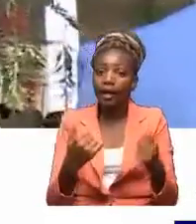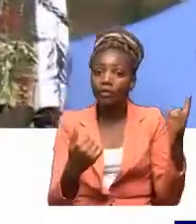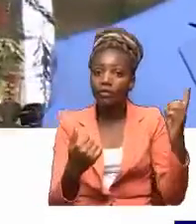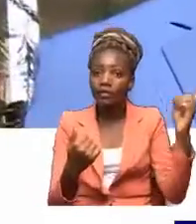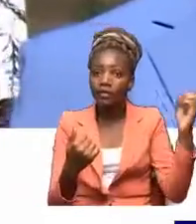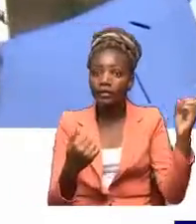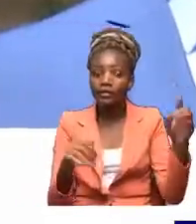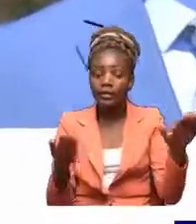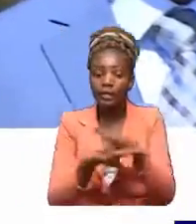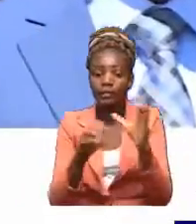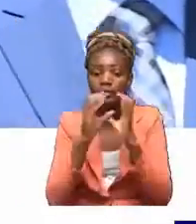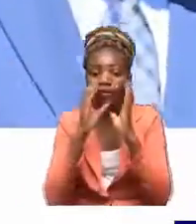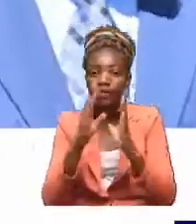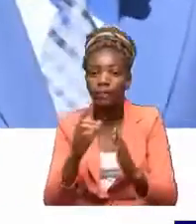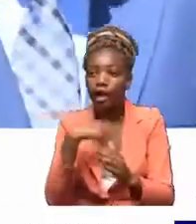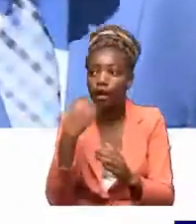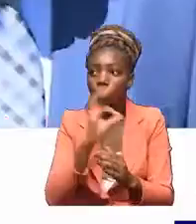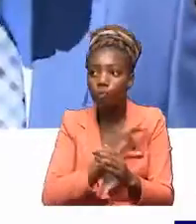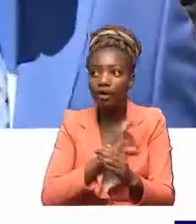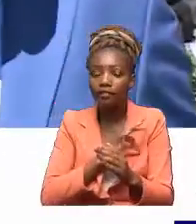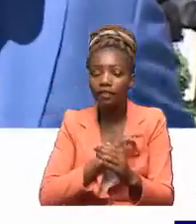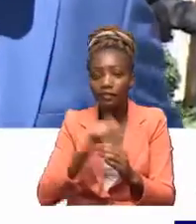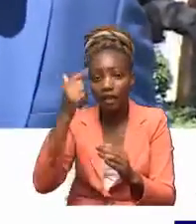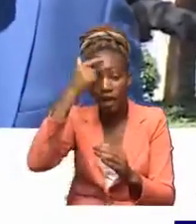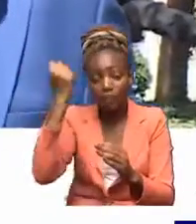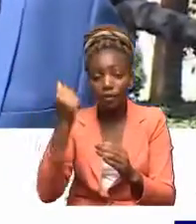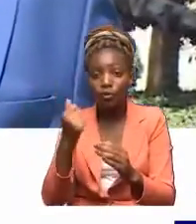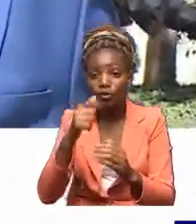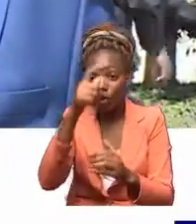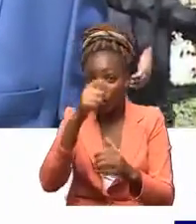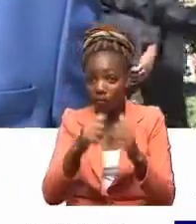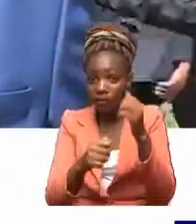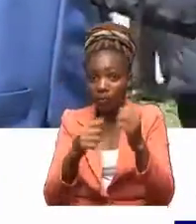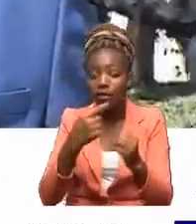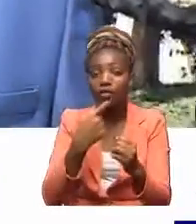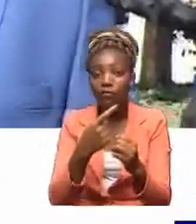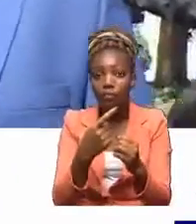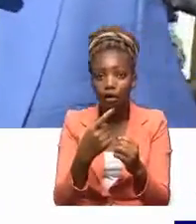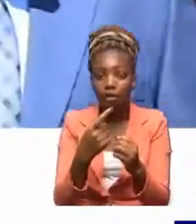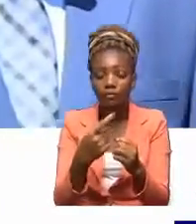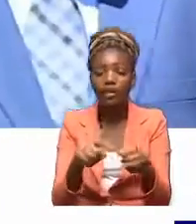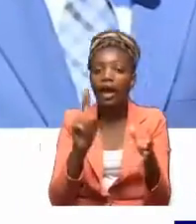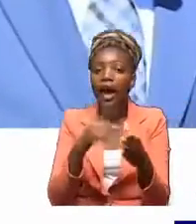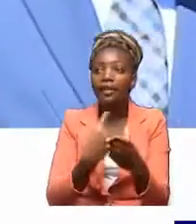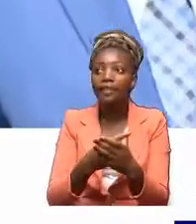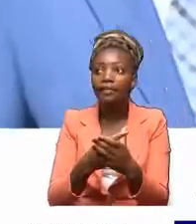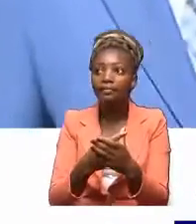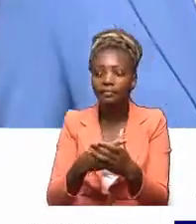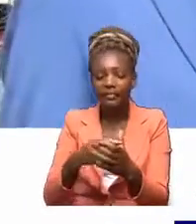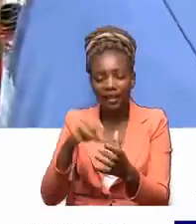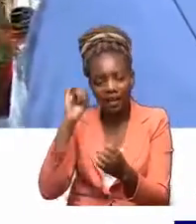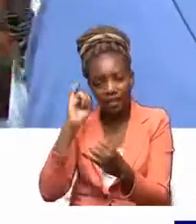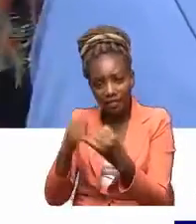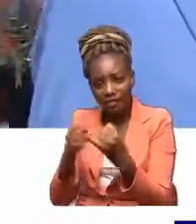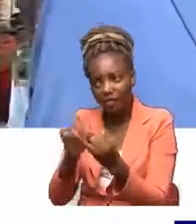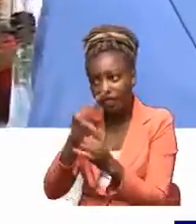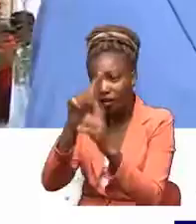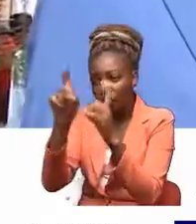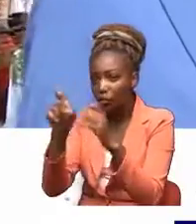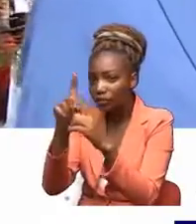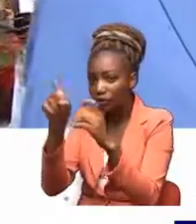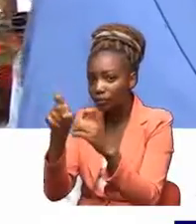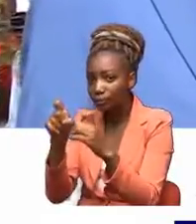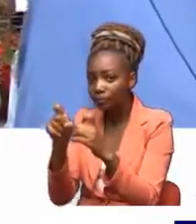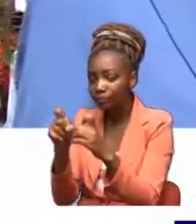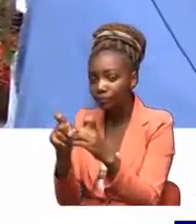kwamba alinufaika sana na maziwa ya Moi, lakini mtazamaji mie sikunufaika nayo. Lakini swali la mwisho tu, kulingana na maoni